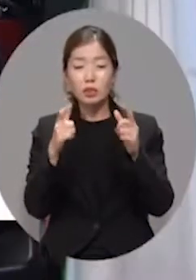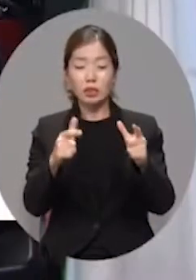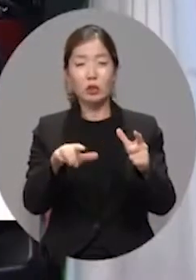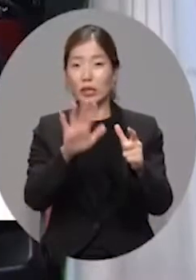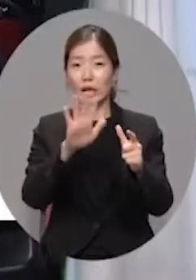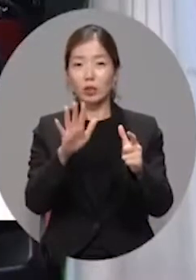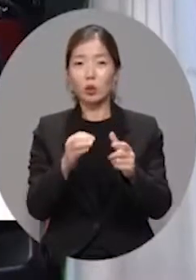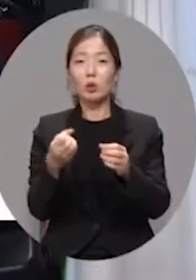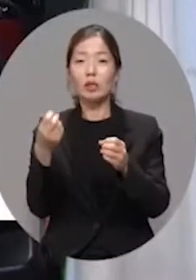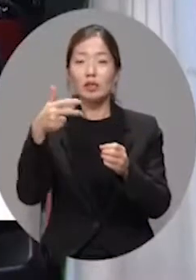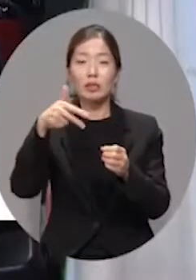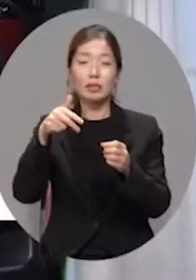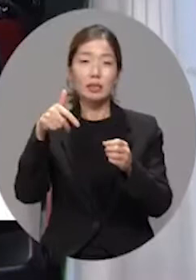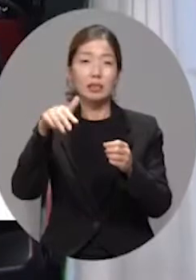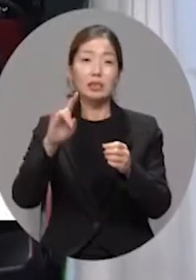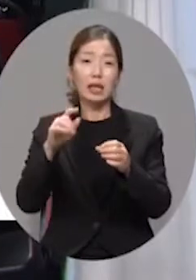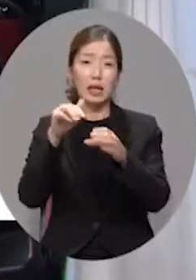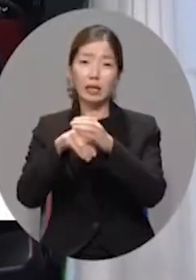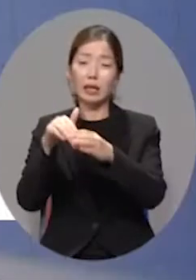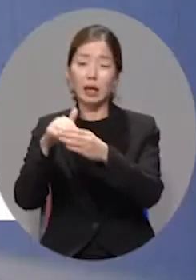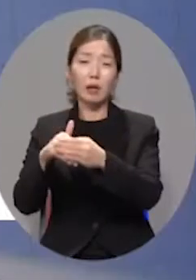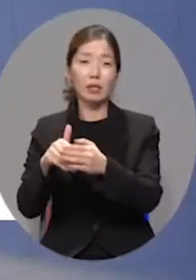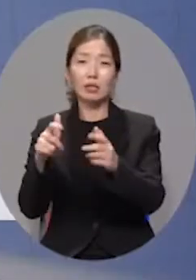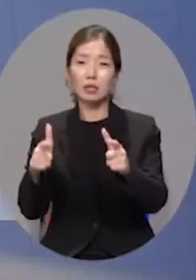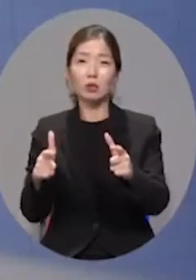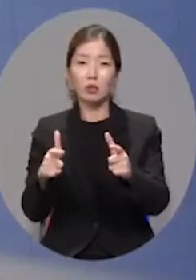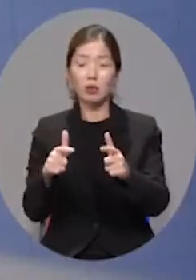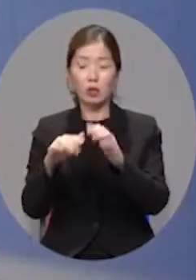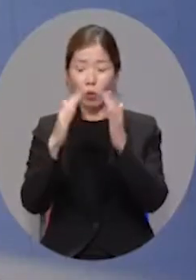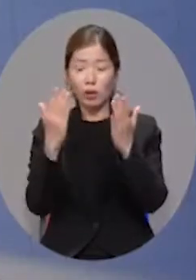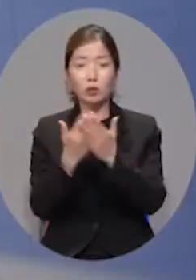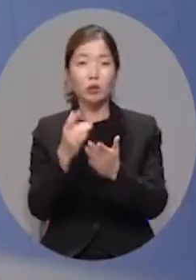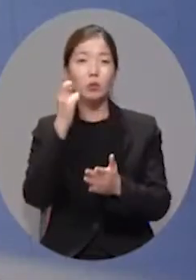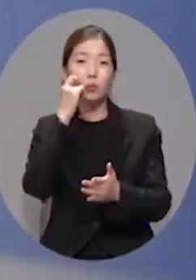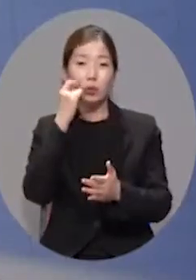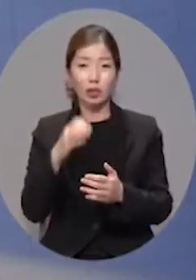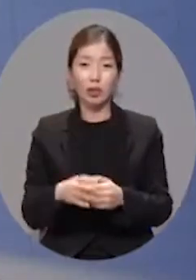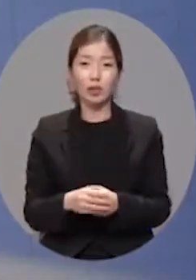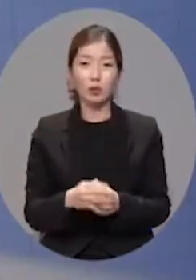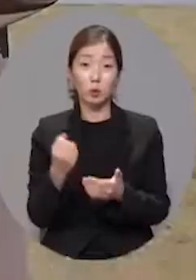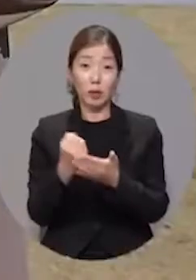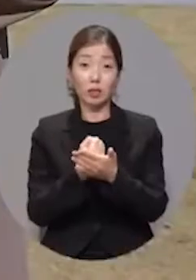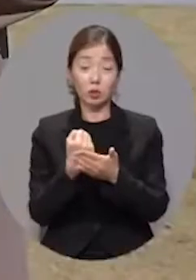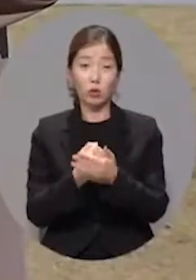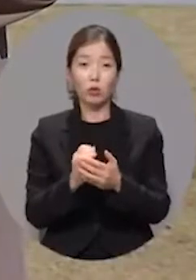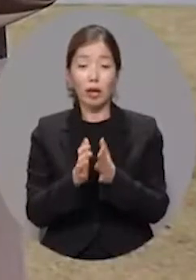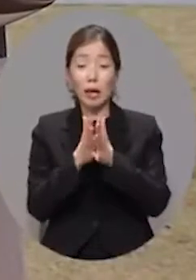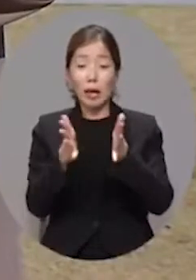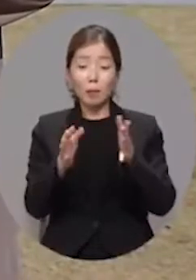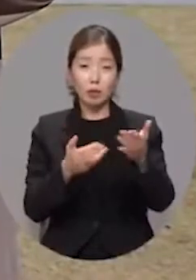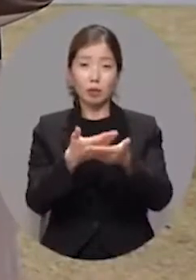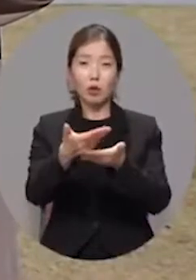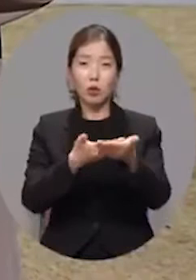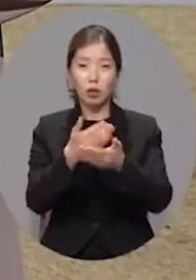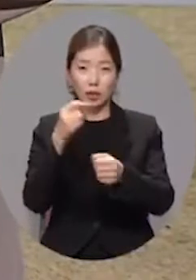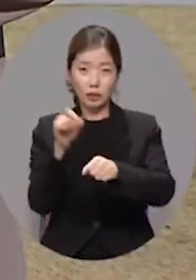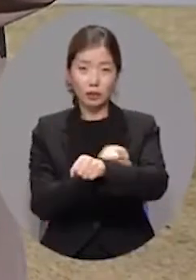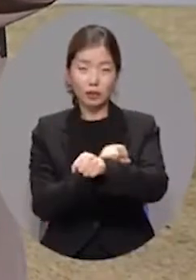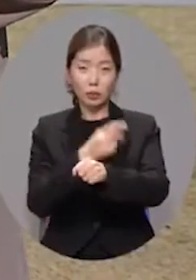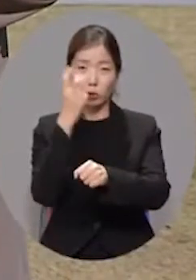아닌 재개발 구역까지는 조사하지 못하고 있다는 게 아쉬운 대목으로 꼽힙니다. 전주시 아파트 거래